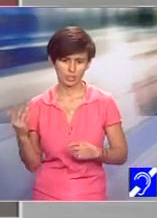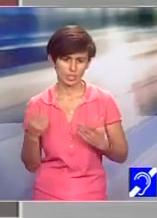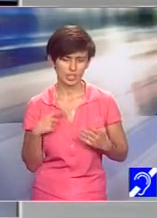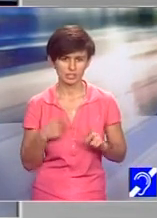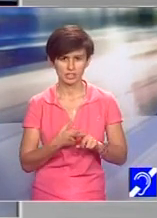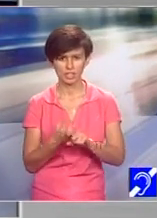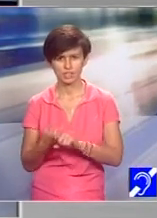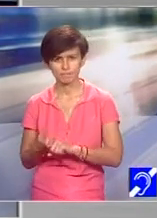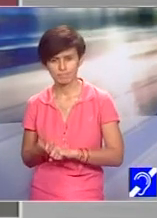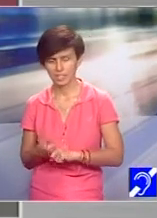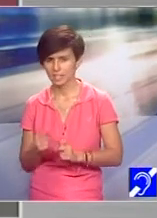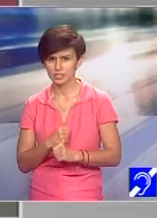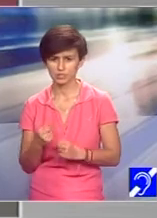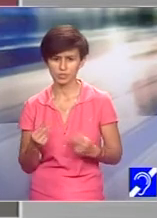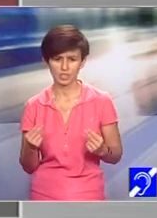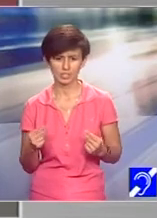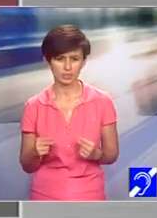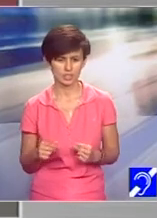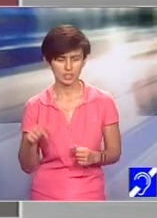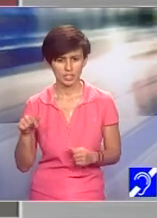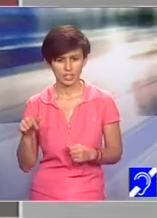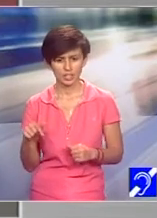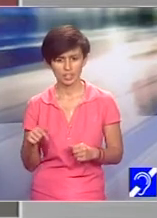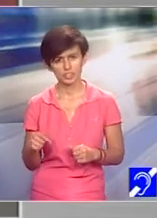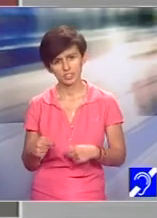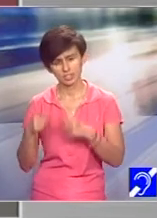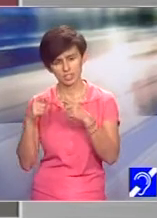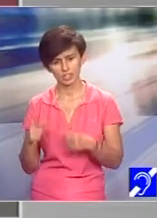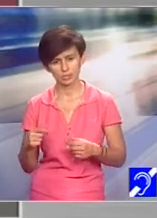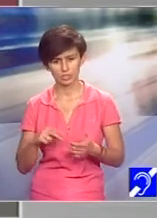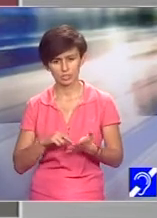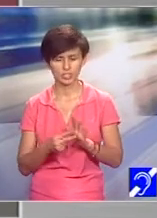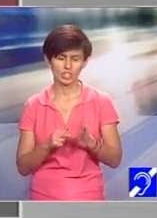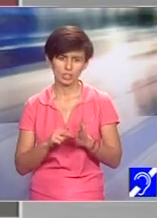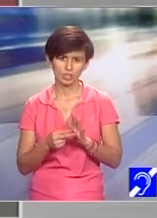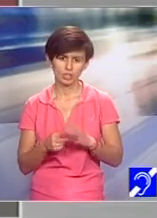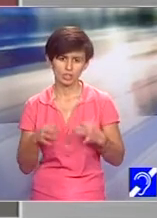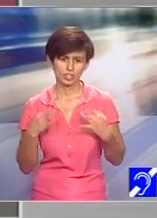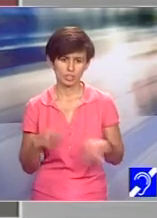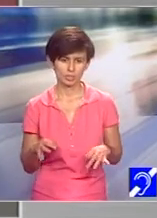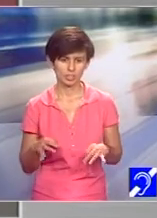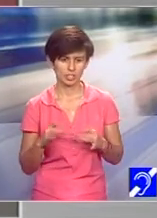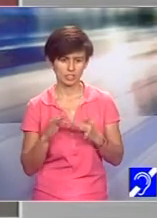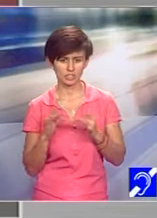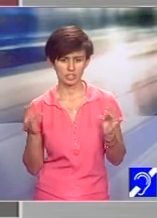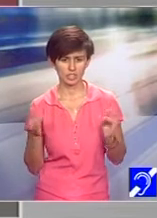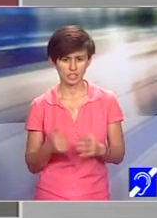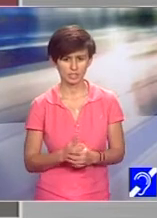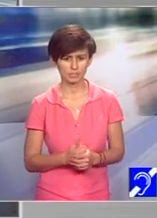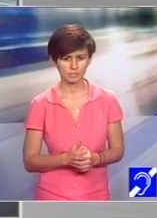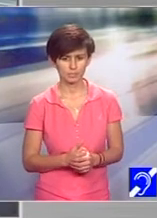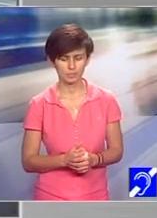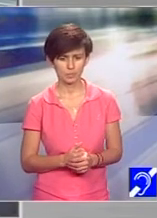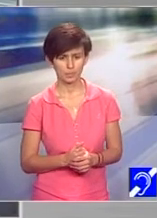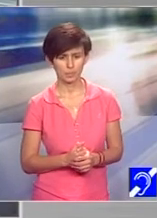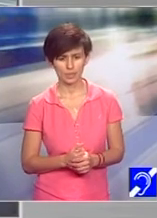racordați. Trebuie să recunoaștem, asta e realitatea, sunt foarte racordați la ce înseamnă tehnologie modernă și internet. Code